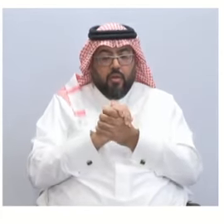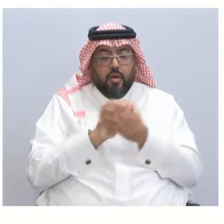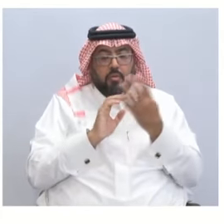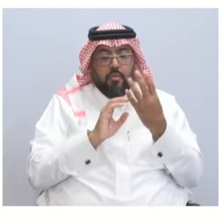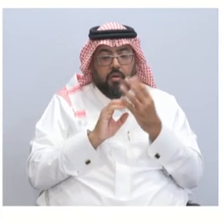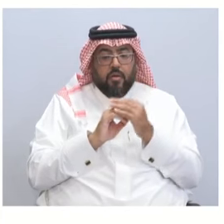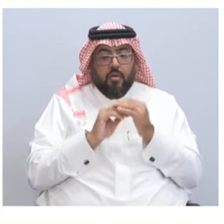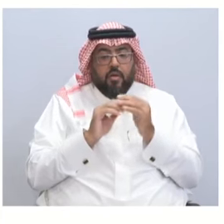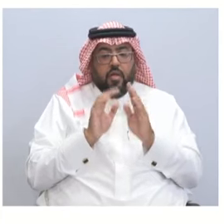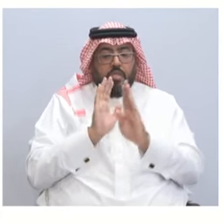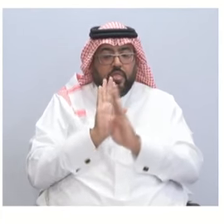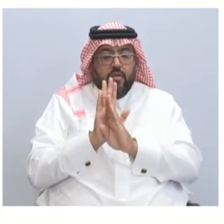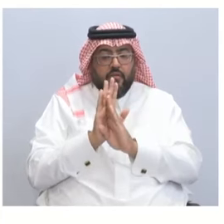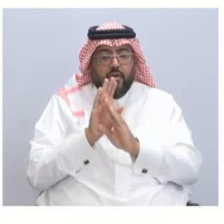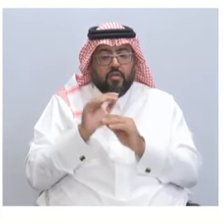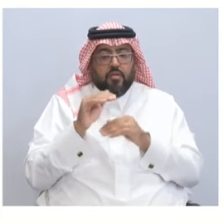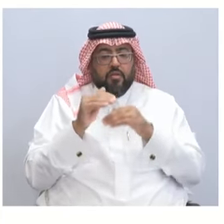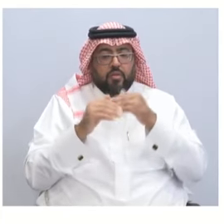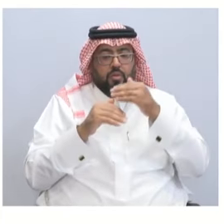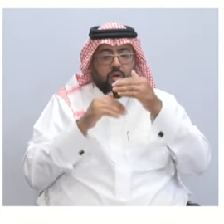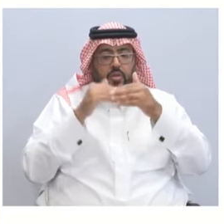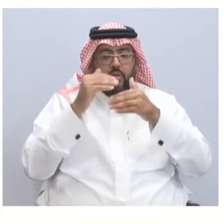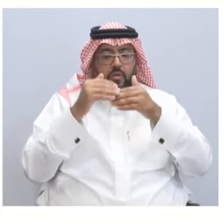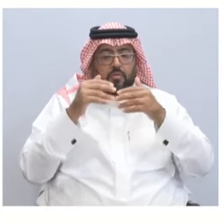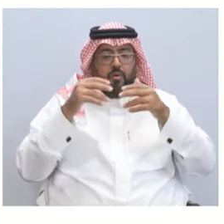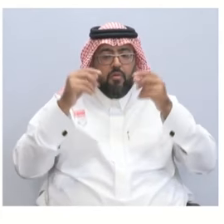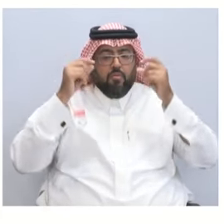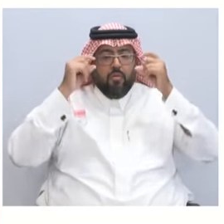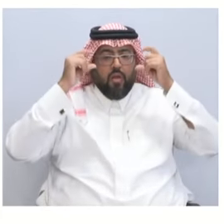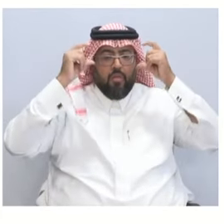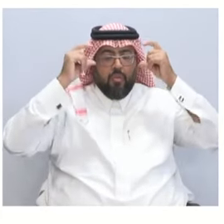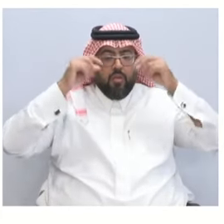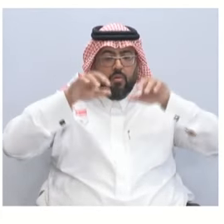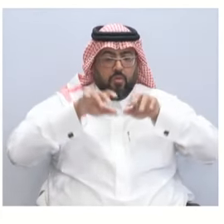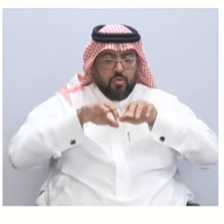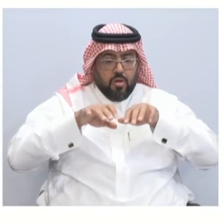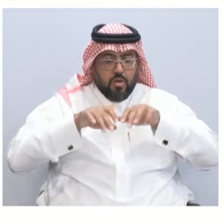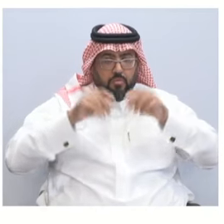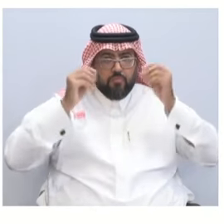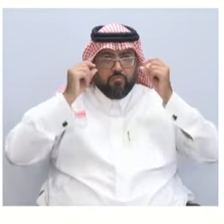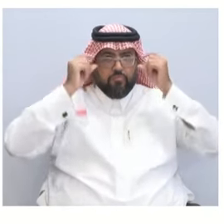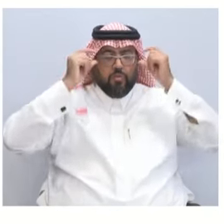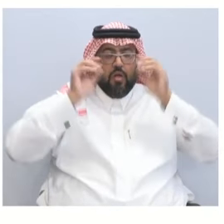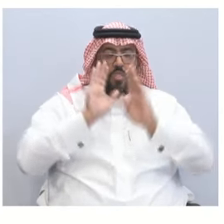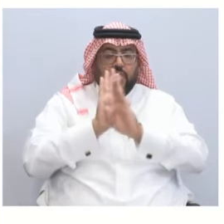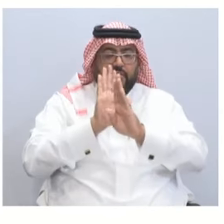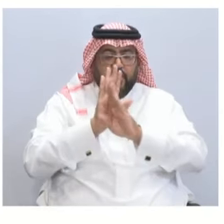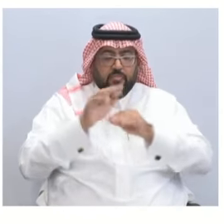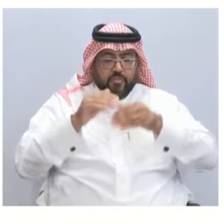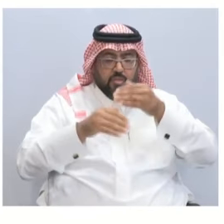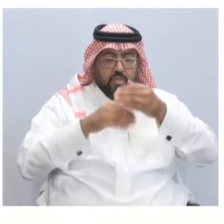اربعه دفع عمليه التقدم العلمي والتقني دفع